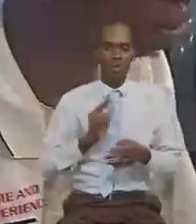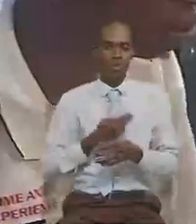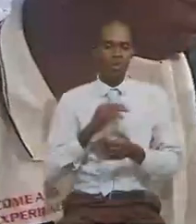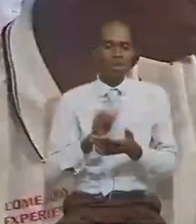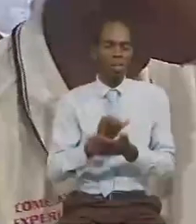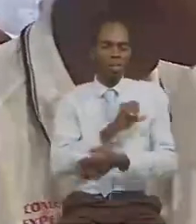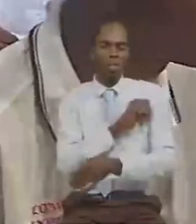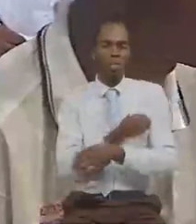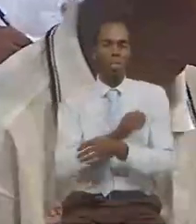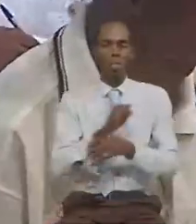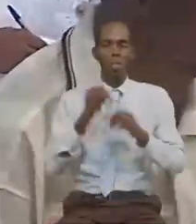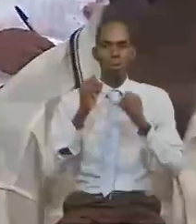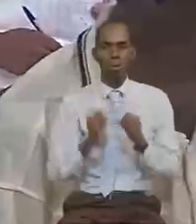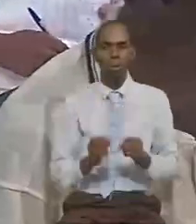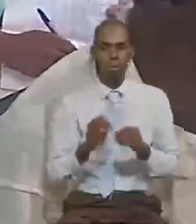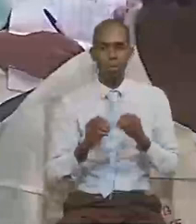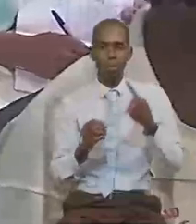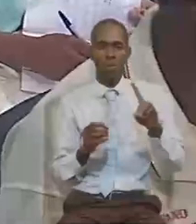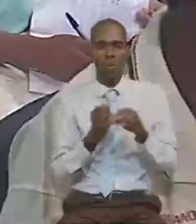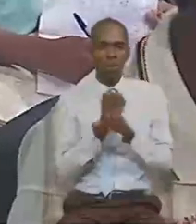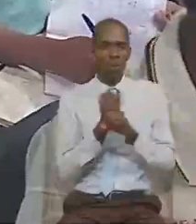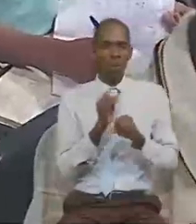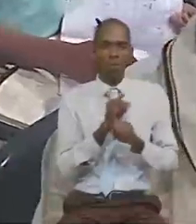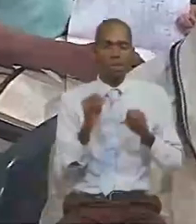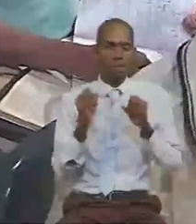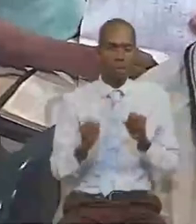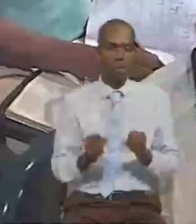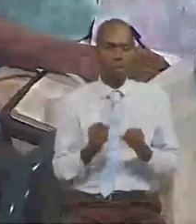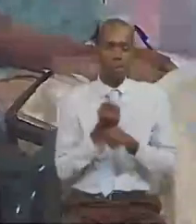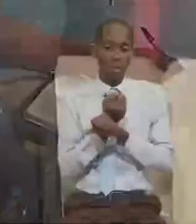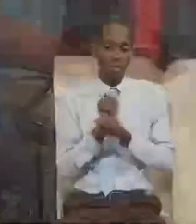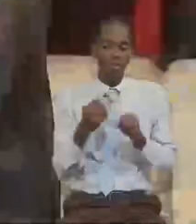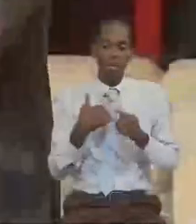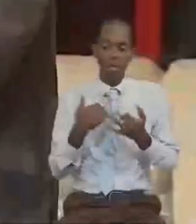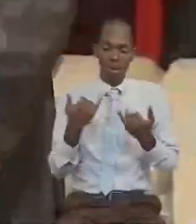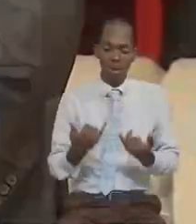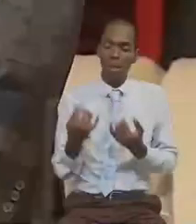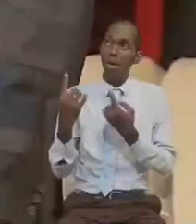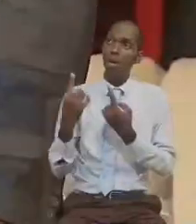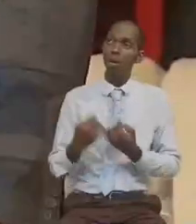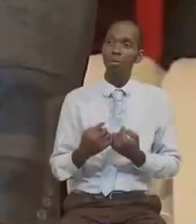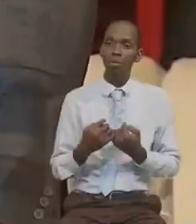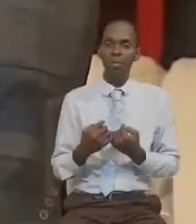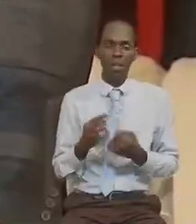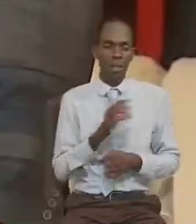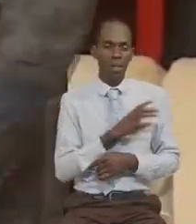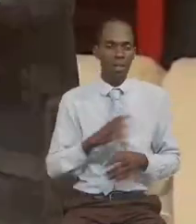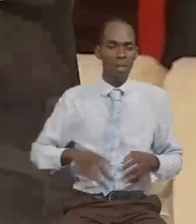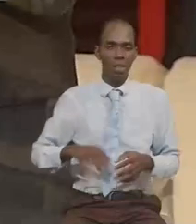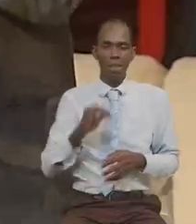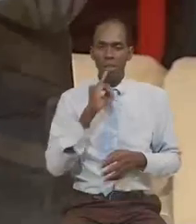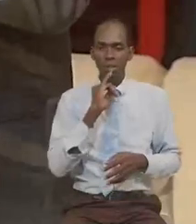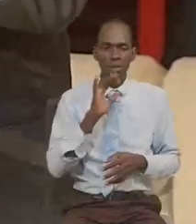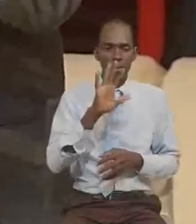de fortification. La puissance salvatrice, le salut est venu. Christ est ton sauveur.